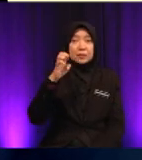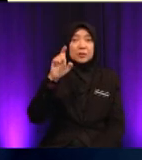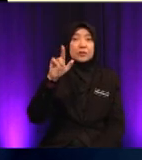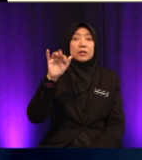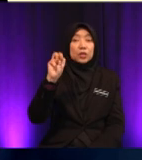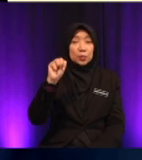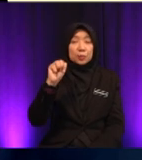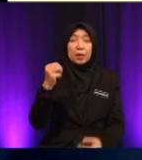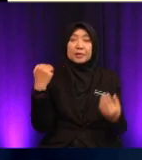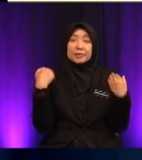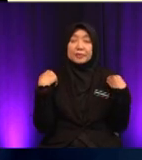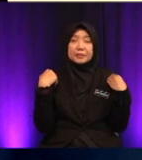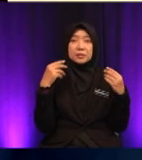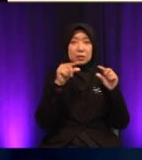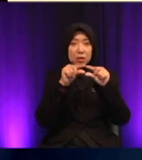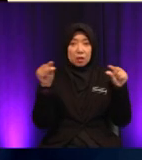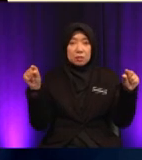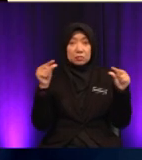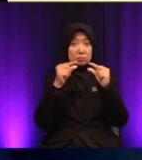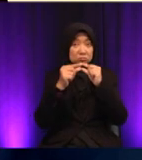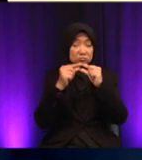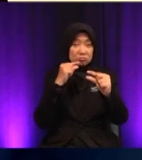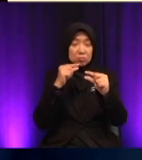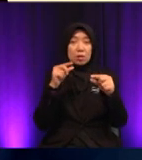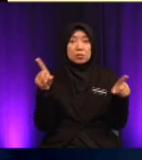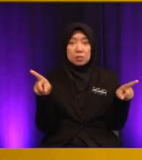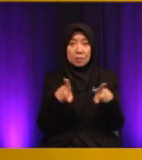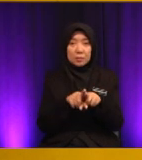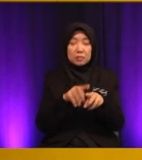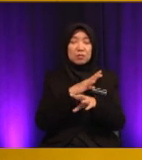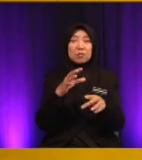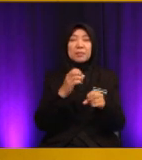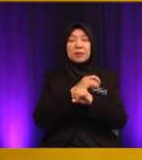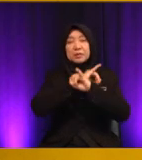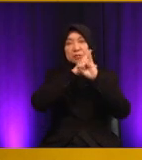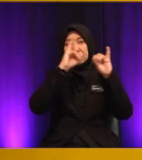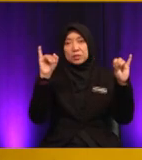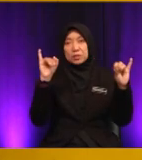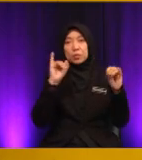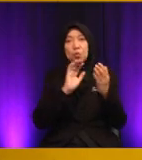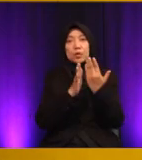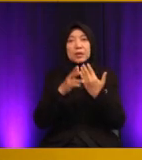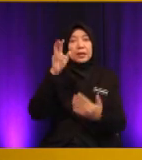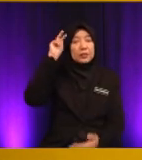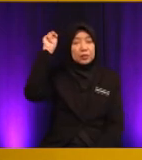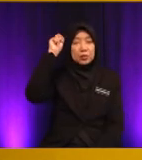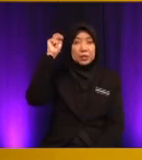mempunyai garis-garis yang tertentu Oke ini juga tidak dapat diterangkan oleh teori klasik